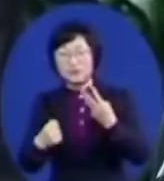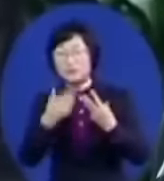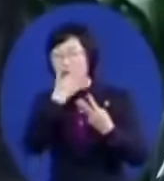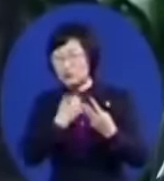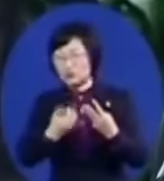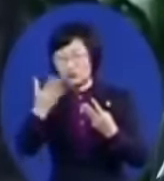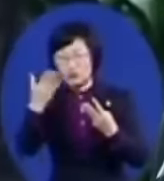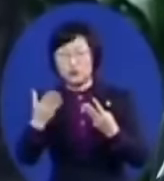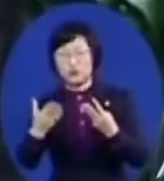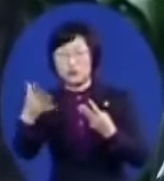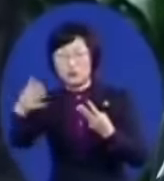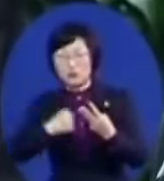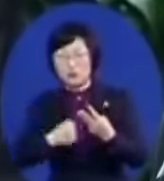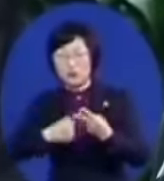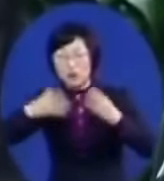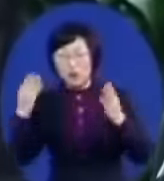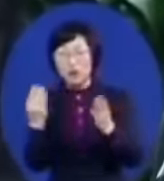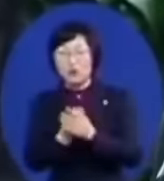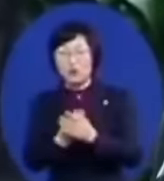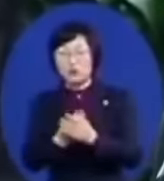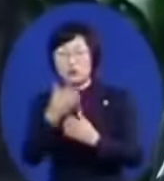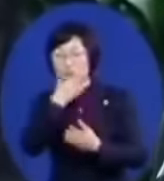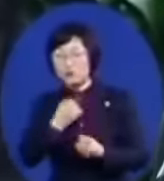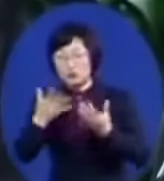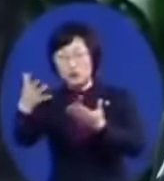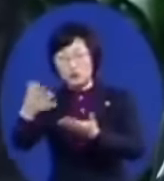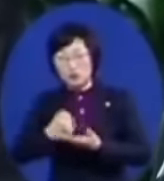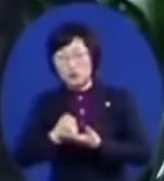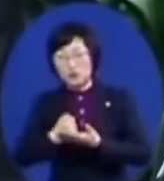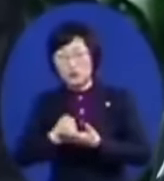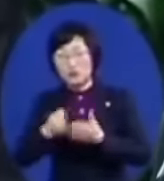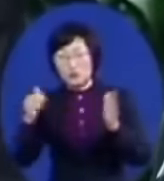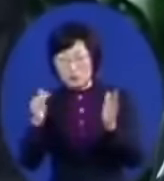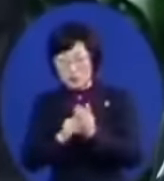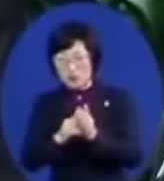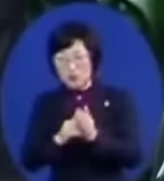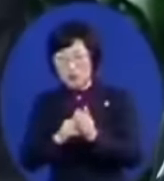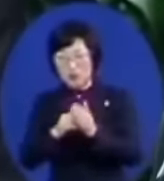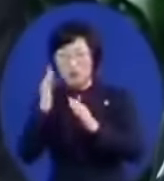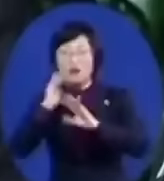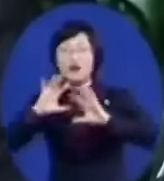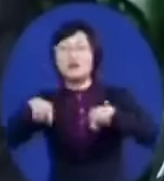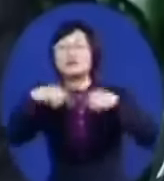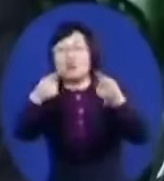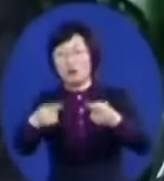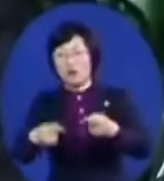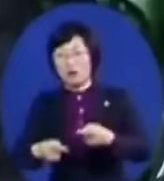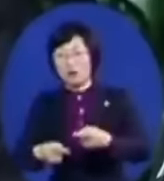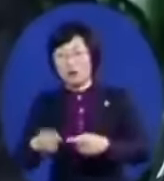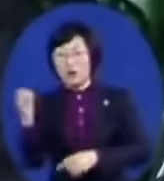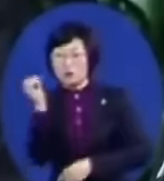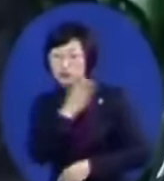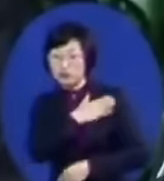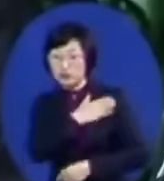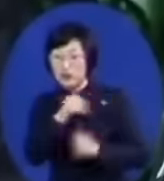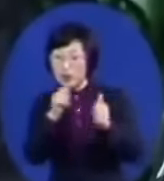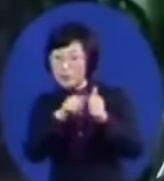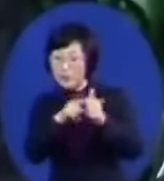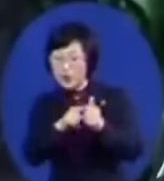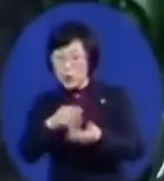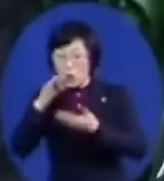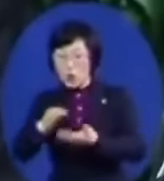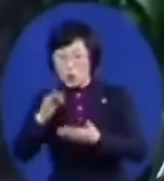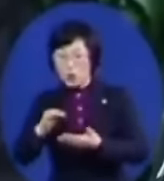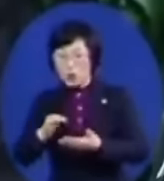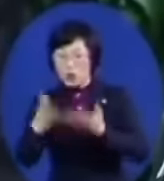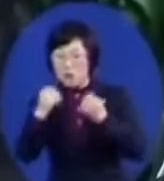받고 온전히 축복받고 있다가 하늘 나갔고 부자는 육신적으로 돈만 많았고